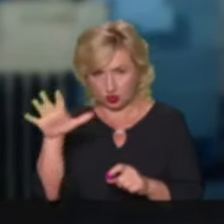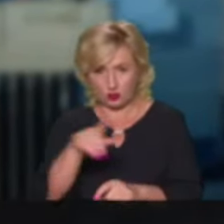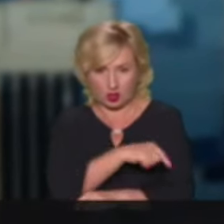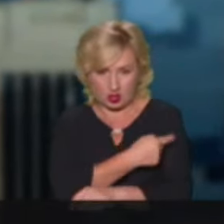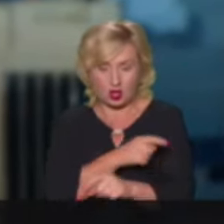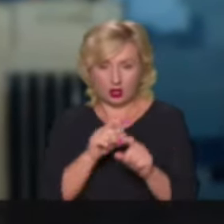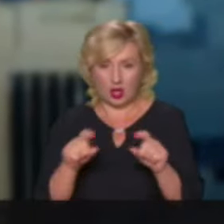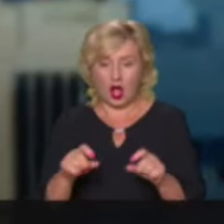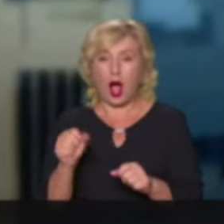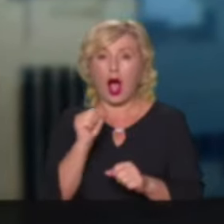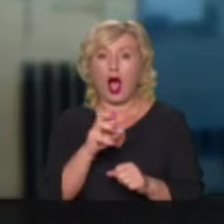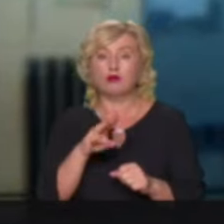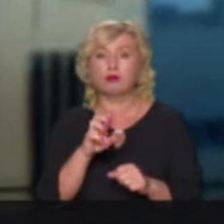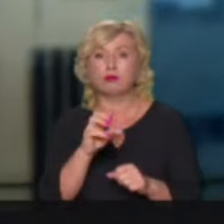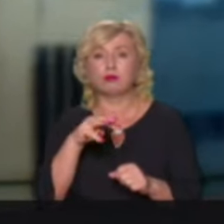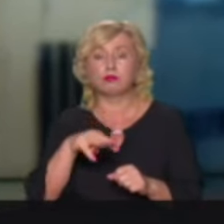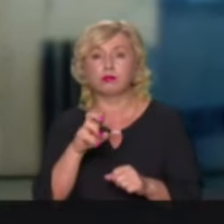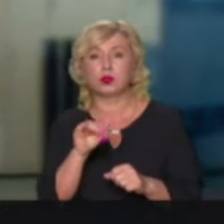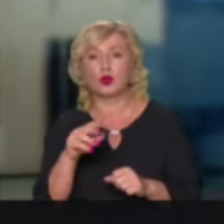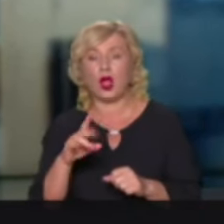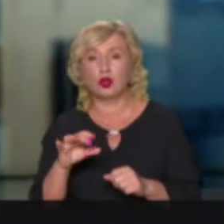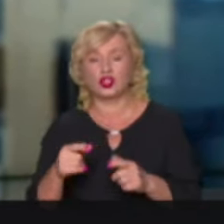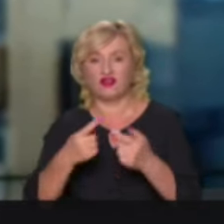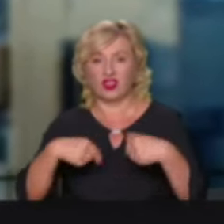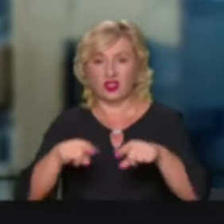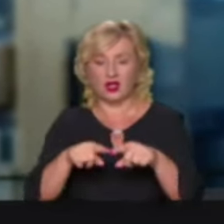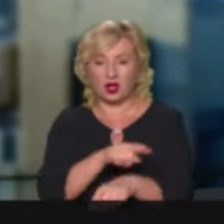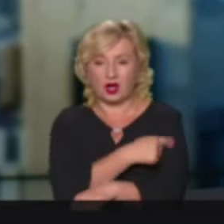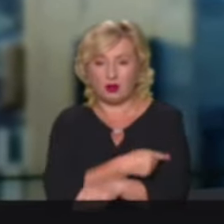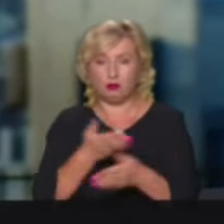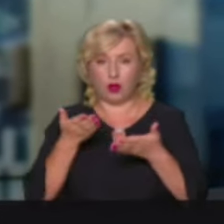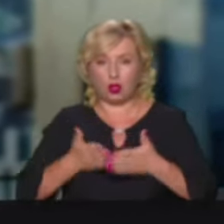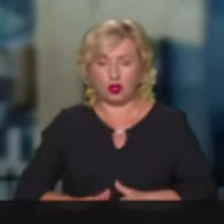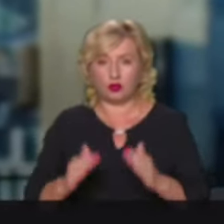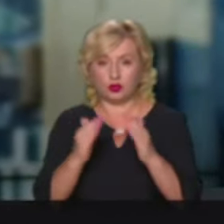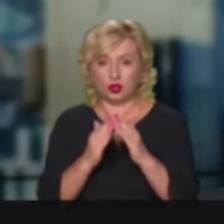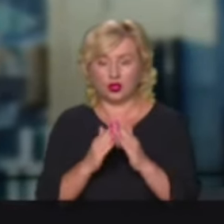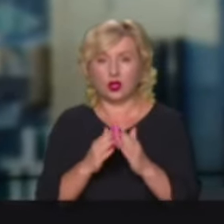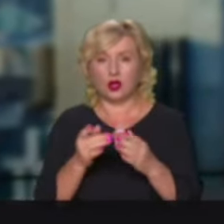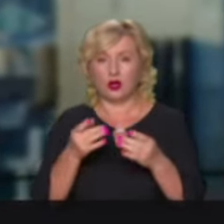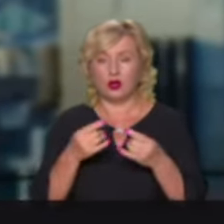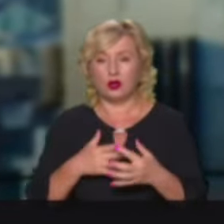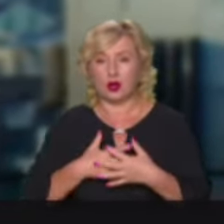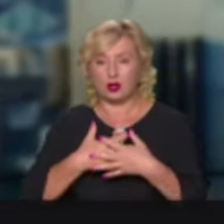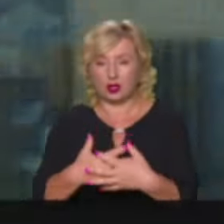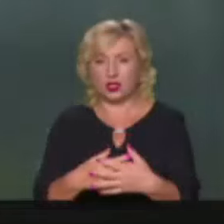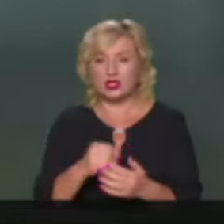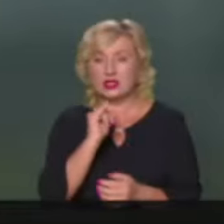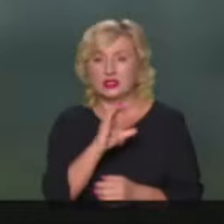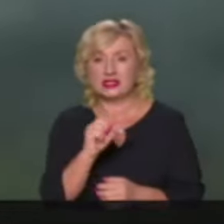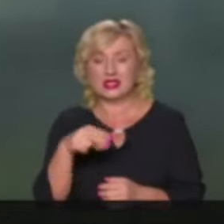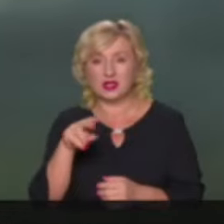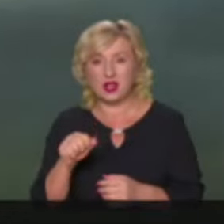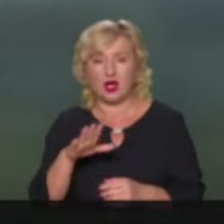точніше, це амбулаторне відділення клініки, пологового будинку і репродуктології клініки ІСІ, де там частково